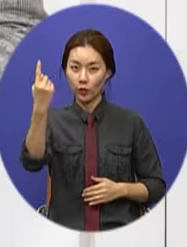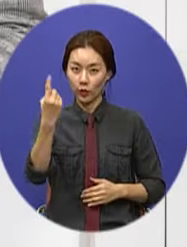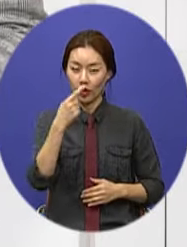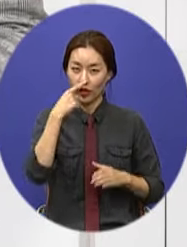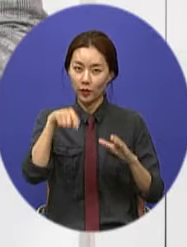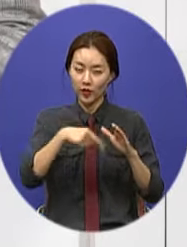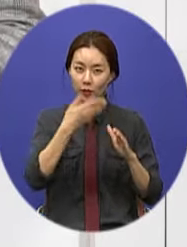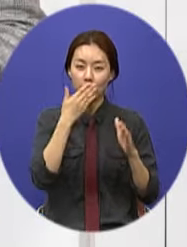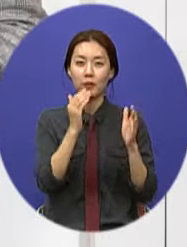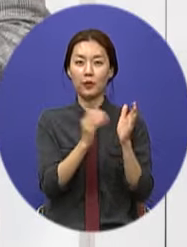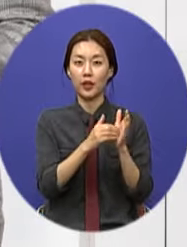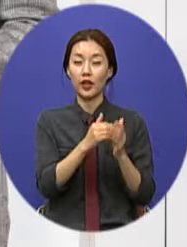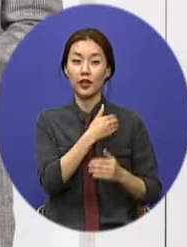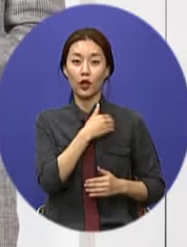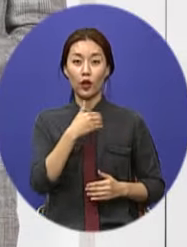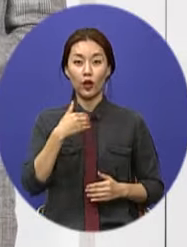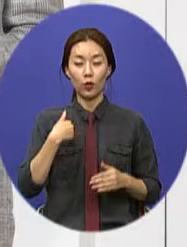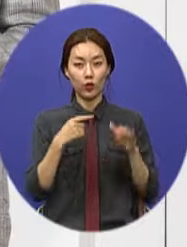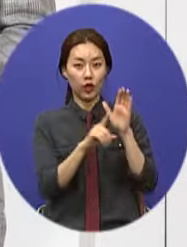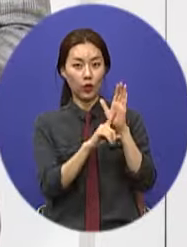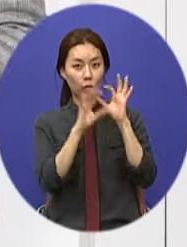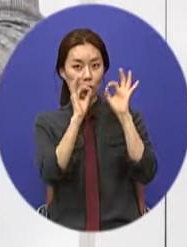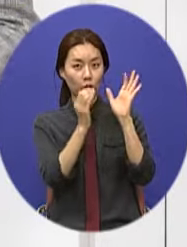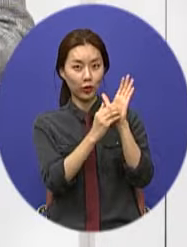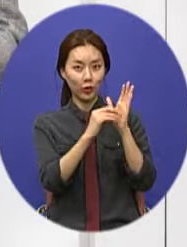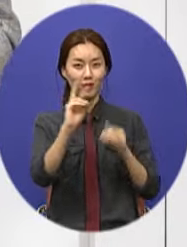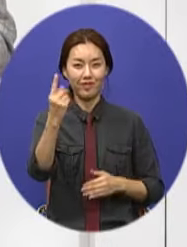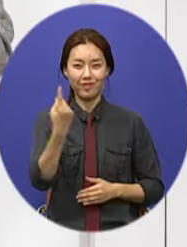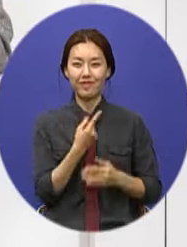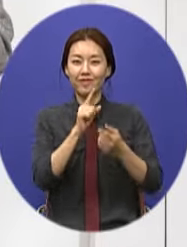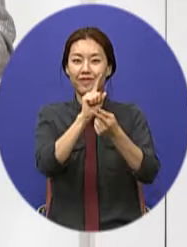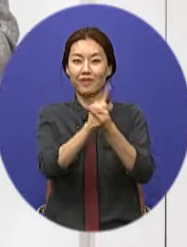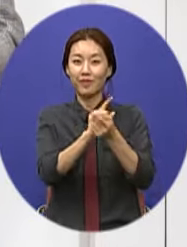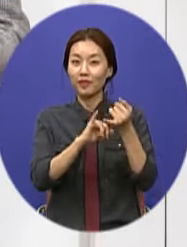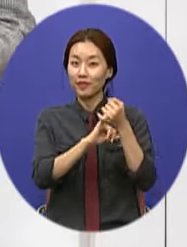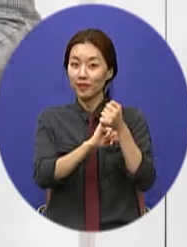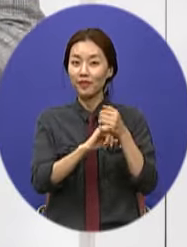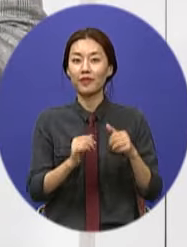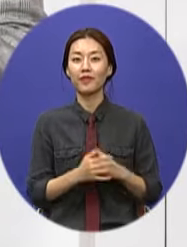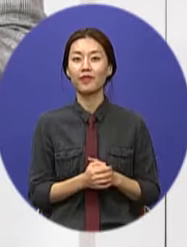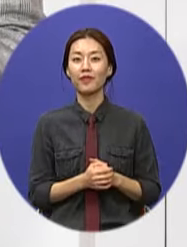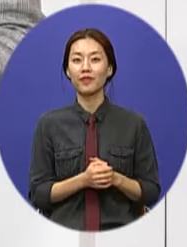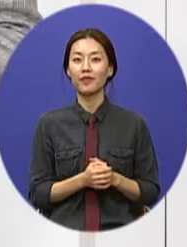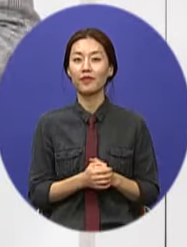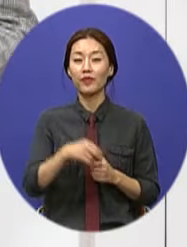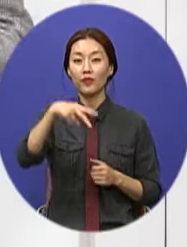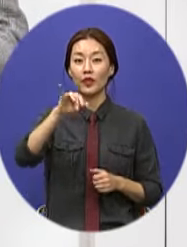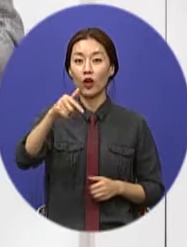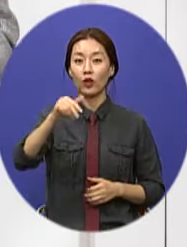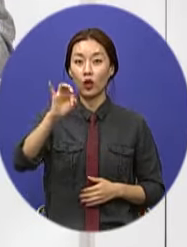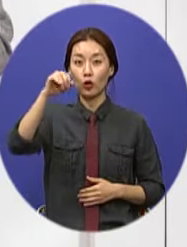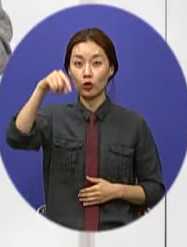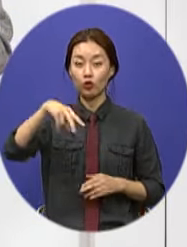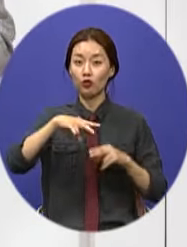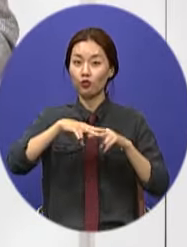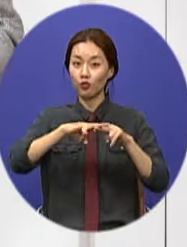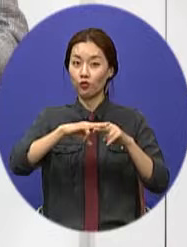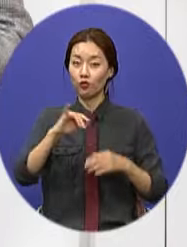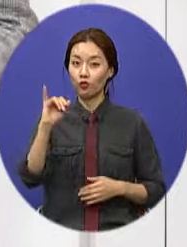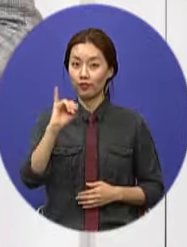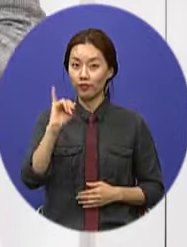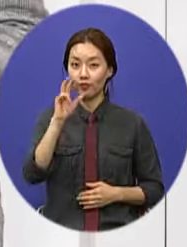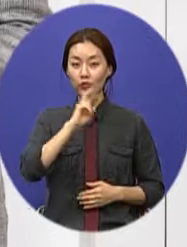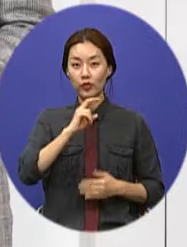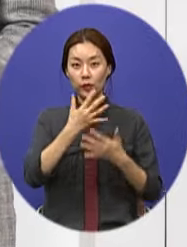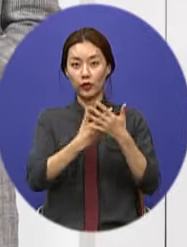쫙 드시면서 여유 있게 광고까지 보시고 저희 다시 만나시는 거예요. 네. 자, 그러면 서정우 씨의 네. 뮤직비디오